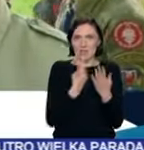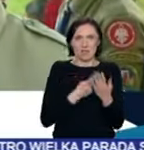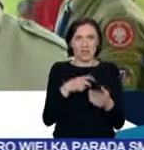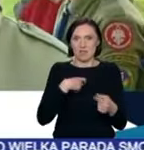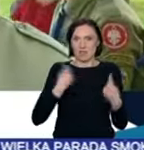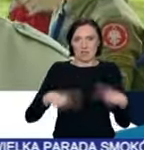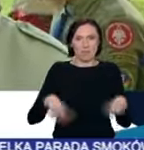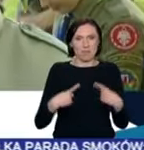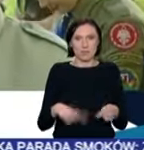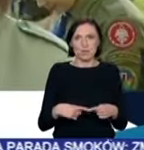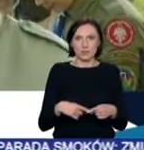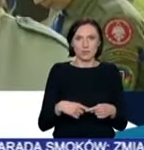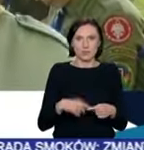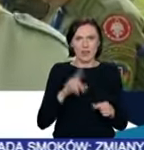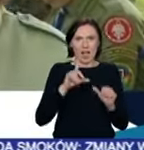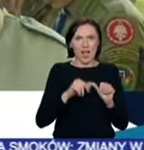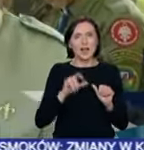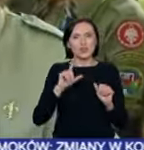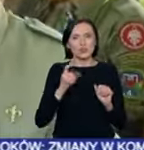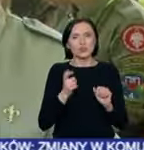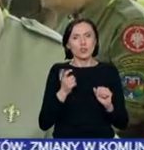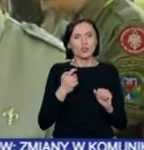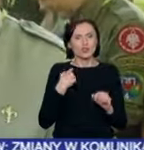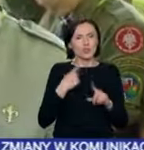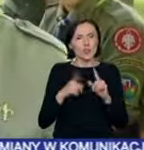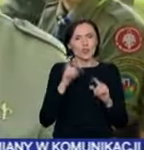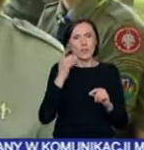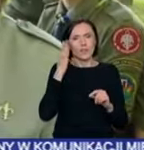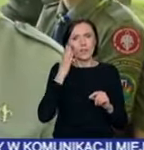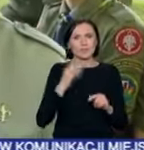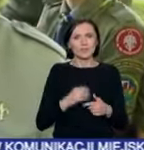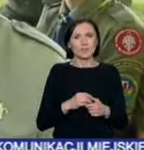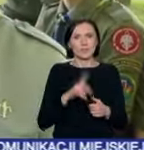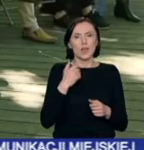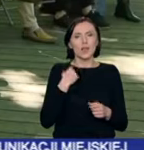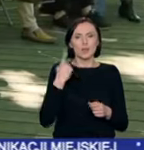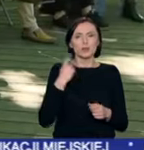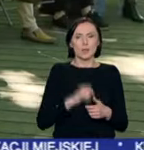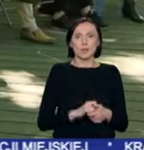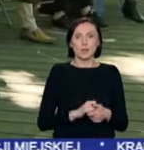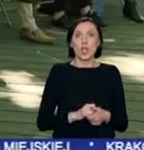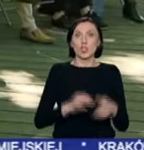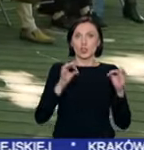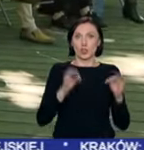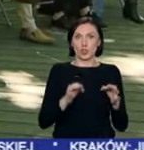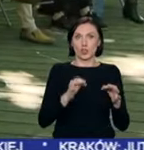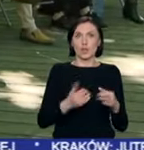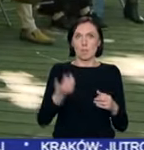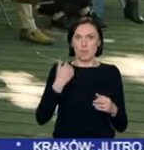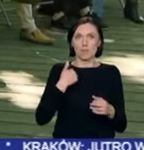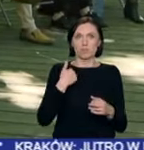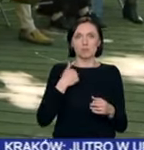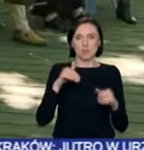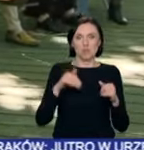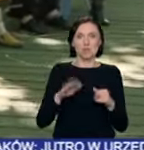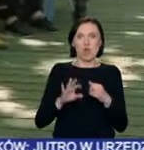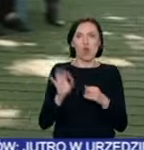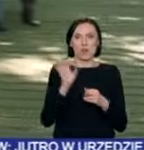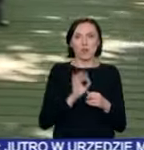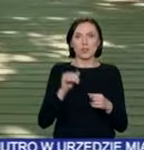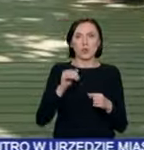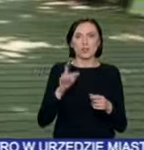ale coś tam słyszałam o nich. Dziś była okazja, by to zmienić. Przy